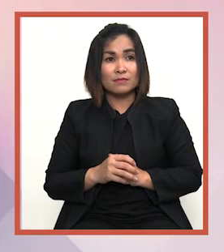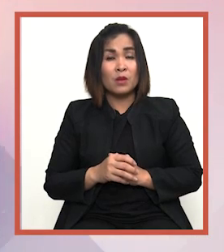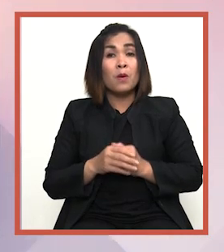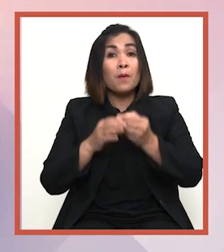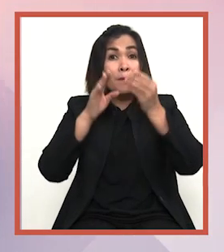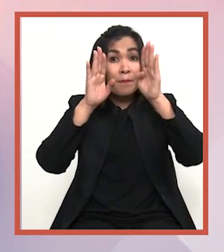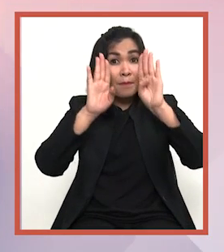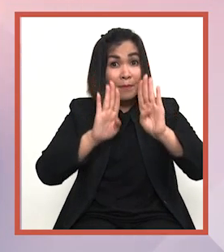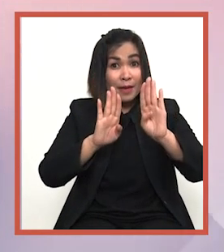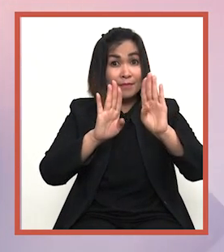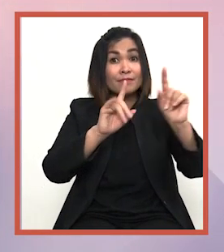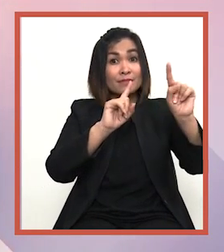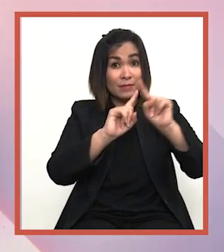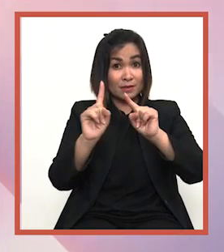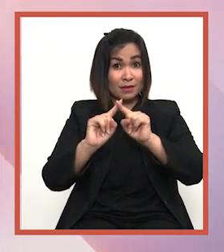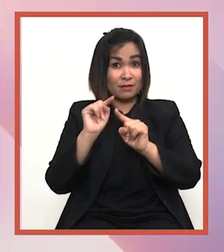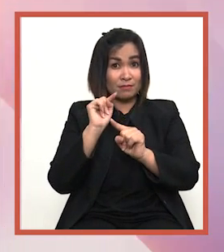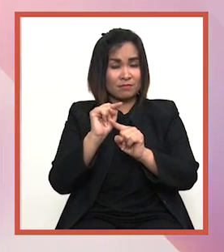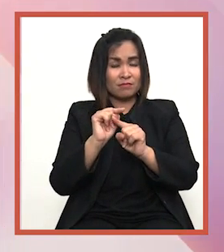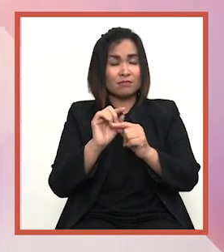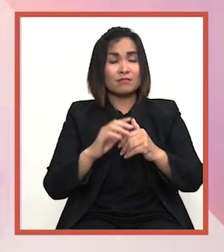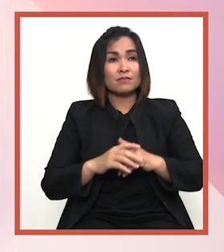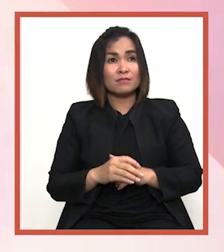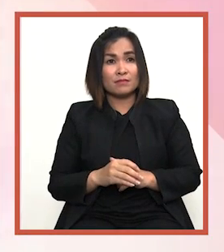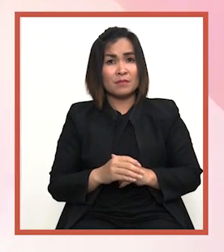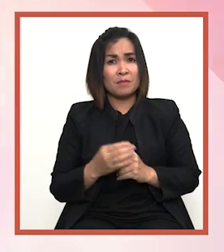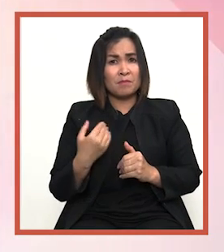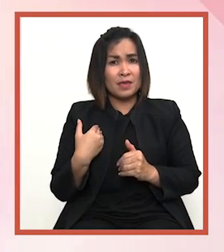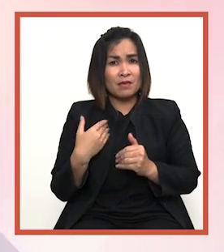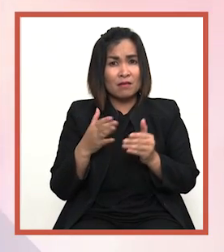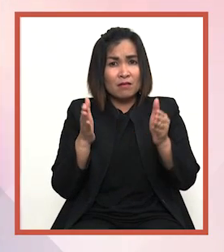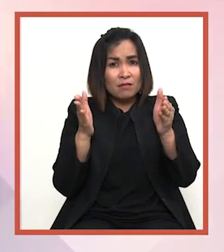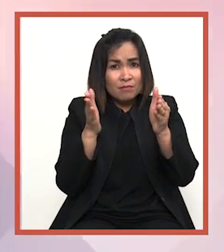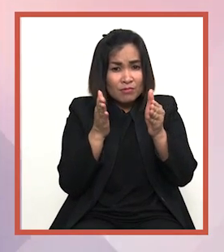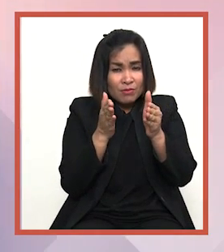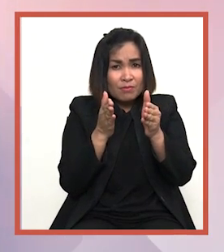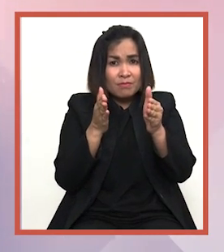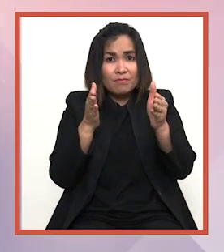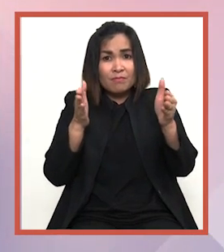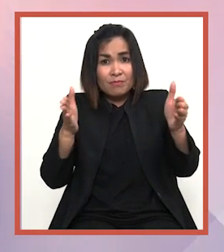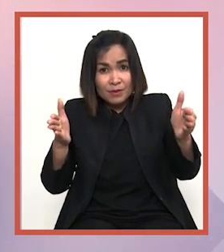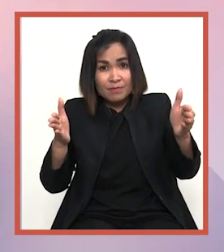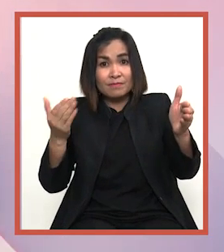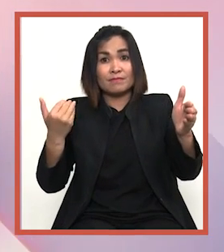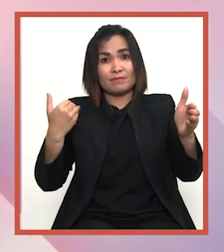แบบนะครับในแต่ละอย่างจะมีขนาดที่ค่อนข้างที่จะ